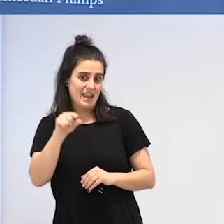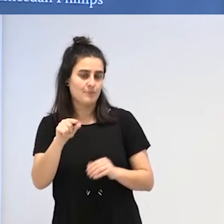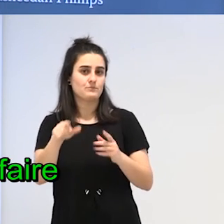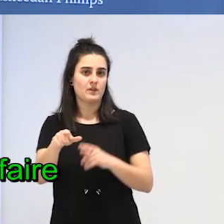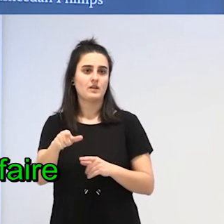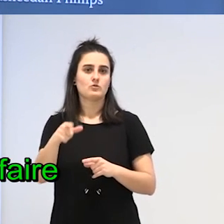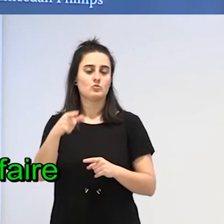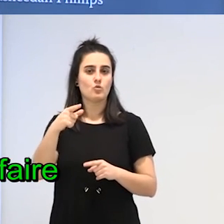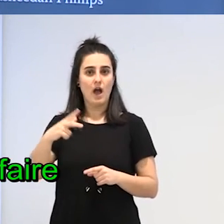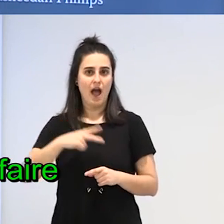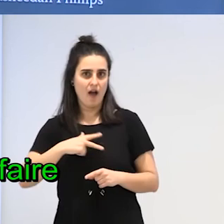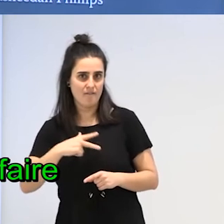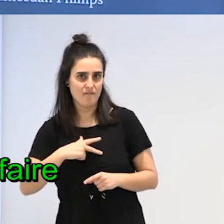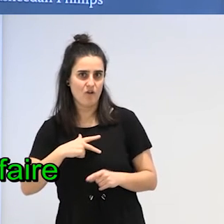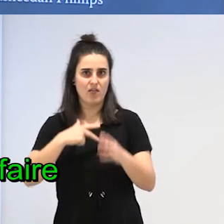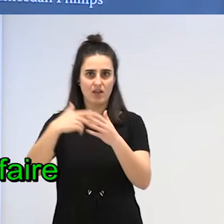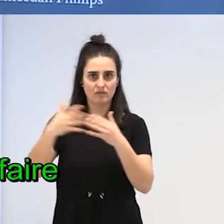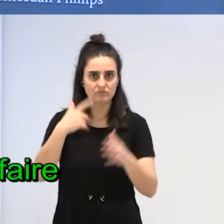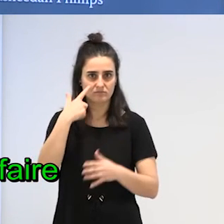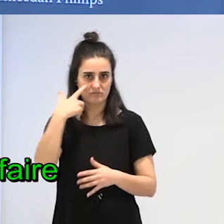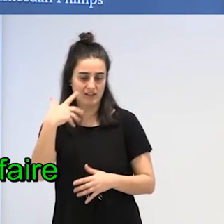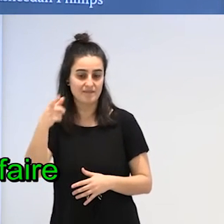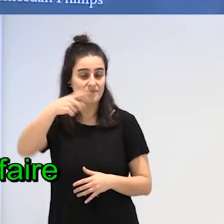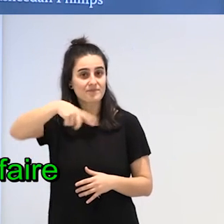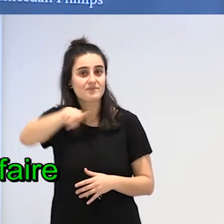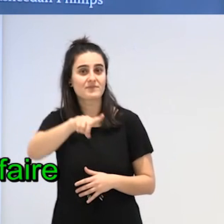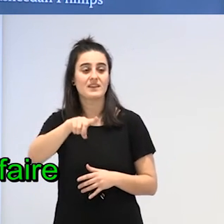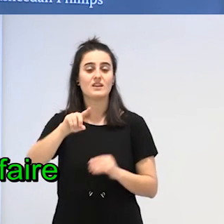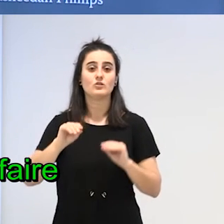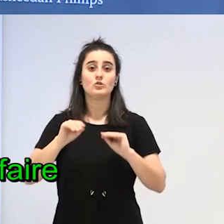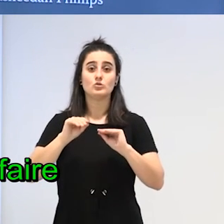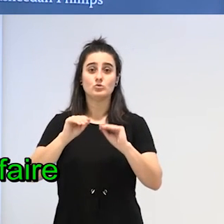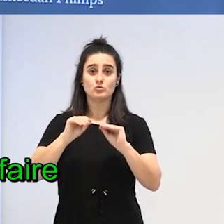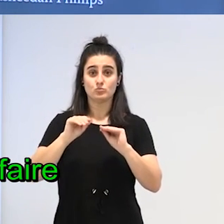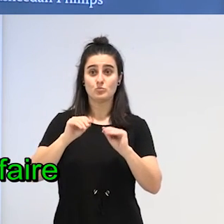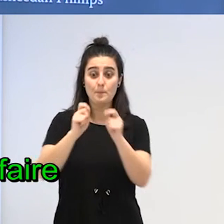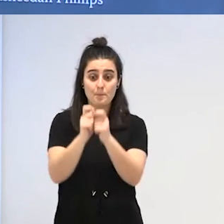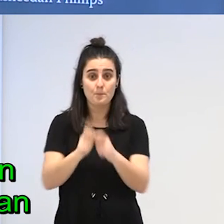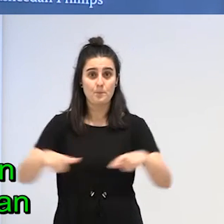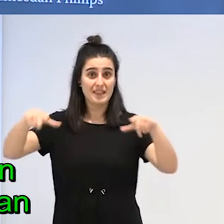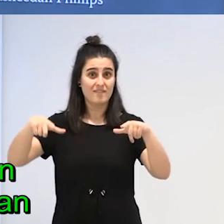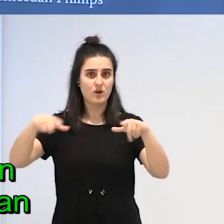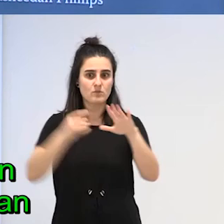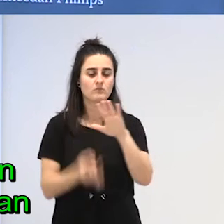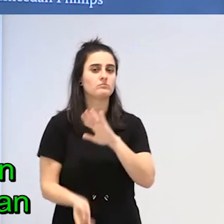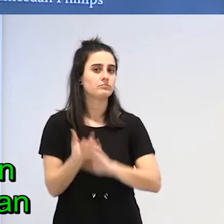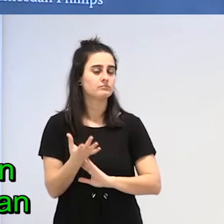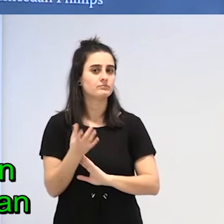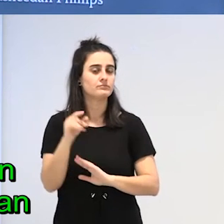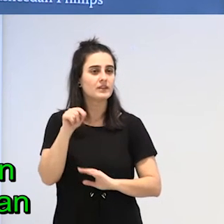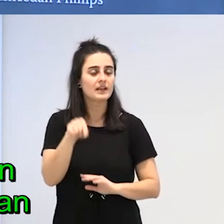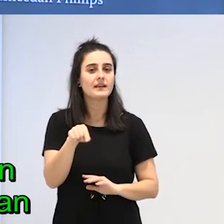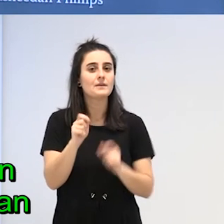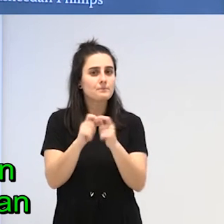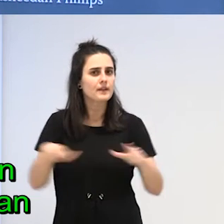abokatua. 2011 urtean, The Afrofuturista Fair web plataforma sortu zuen, eta berak egin